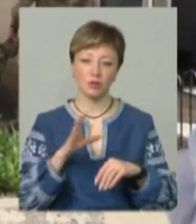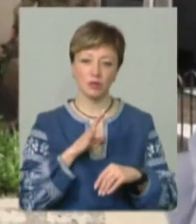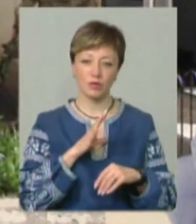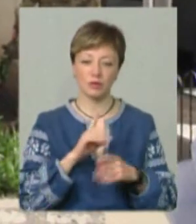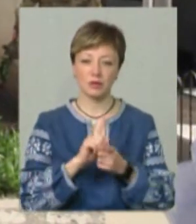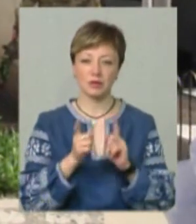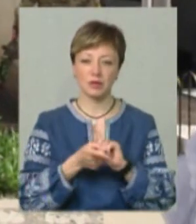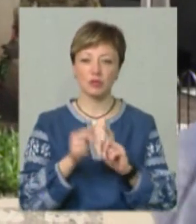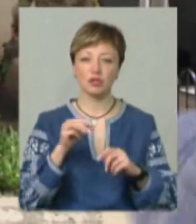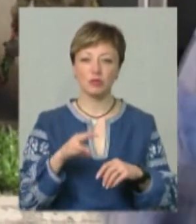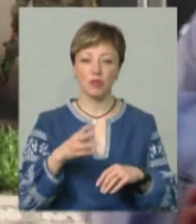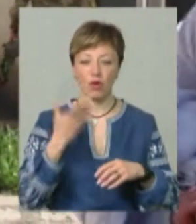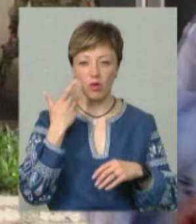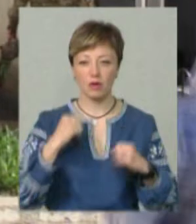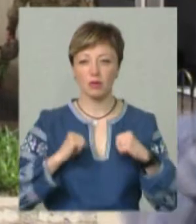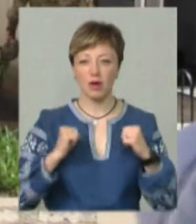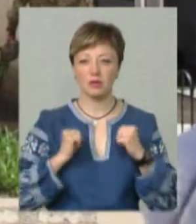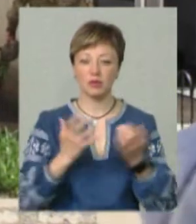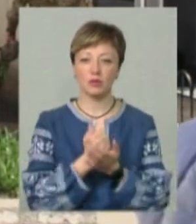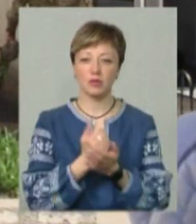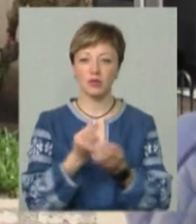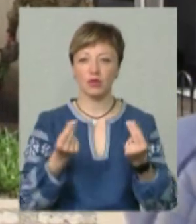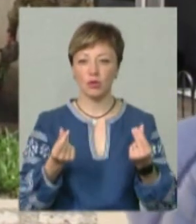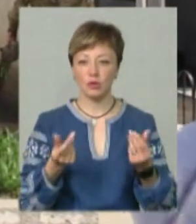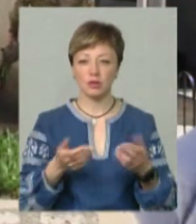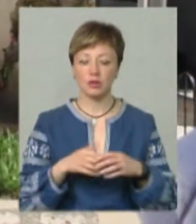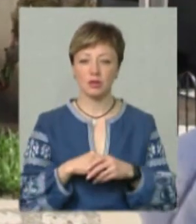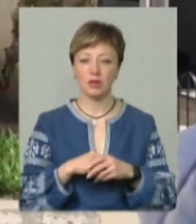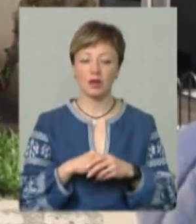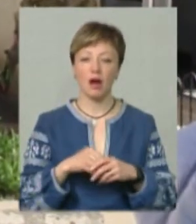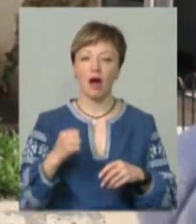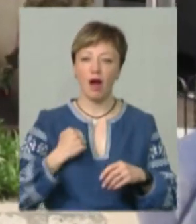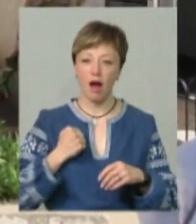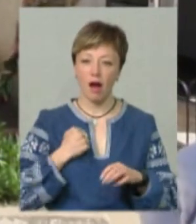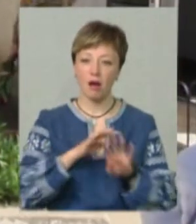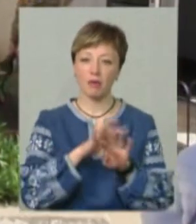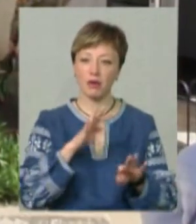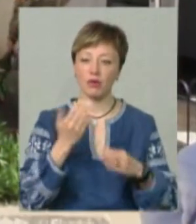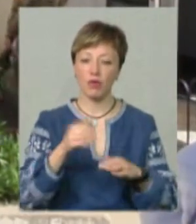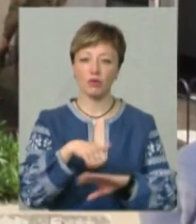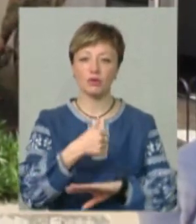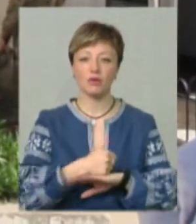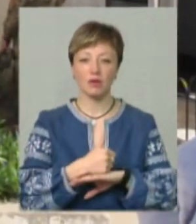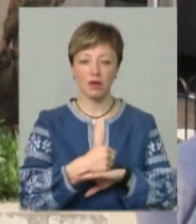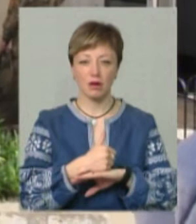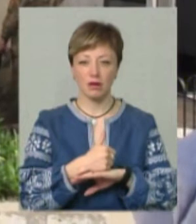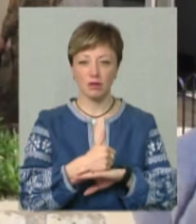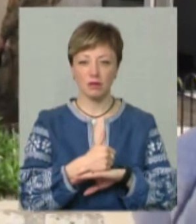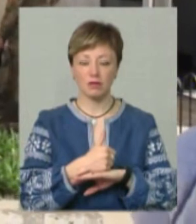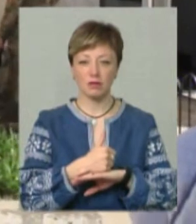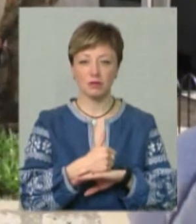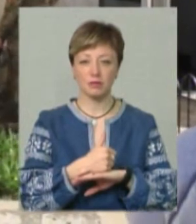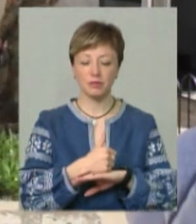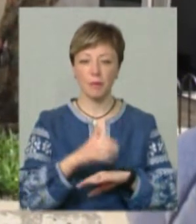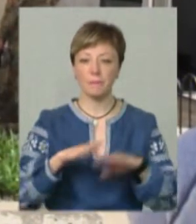щасливий став, ніж коли він намагався там щось заробити, якісь гроші. Але армія – це була, мабуть, його така основна, ну, як він